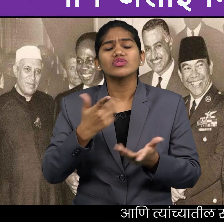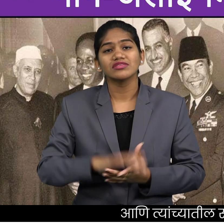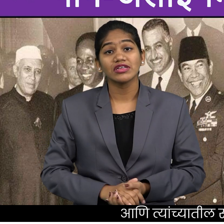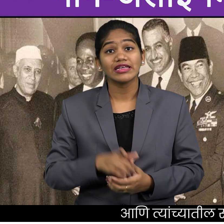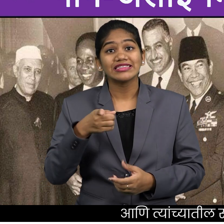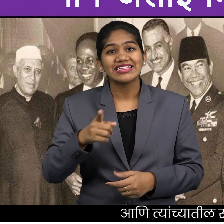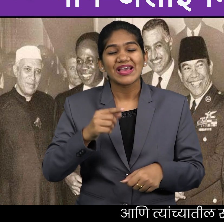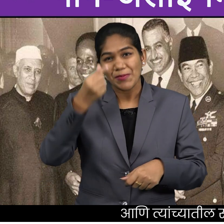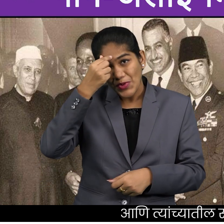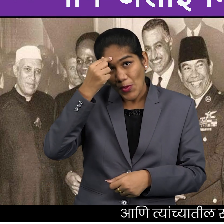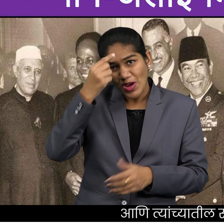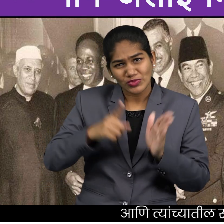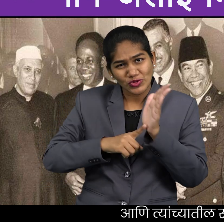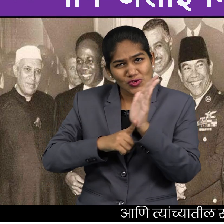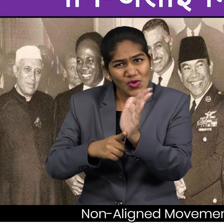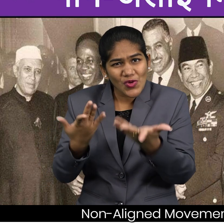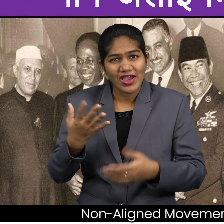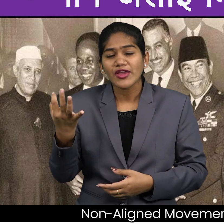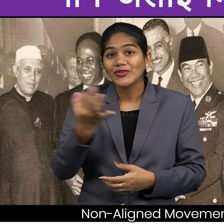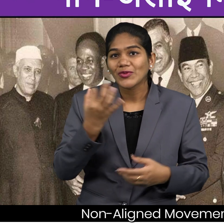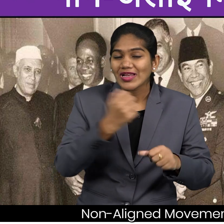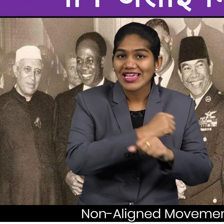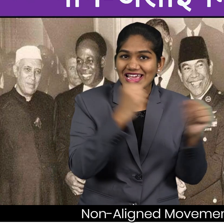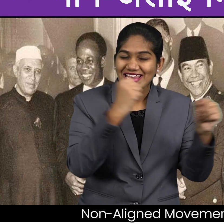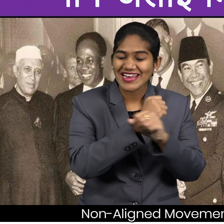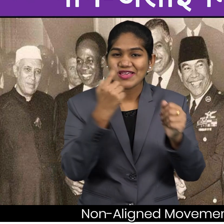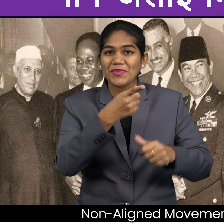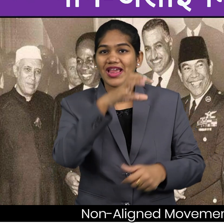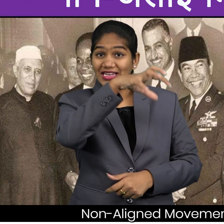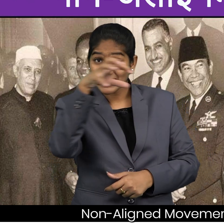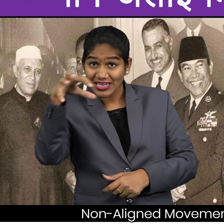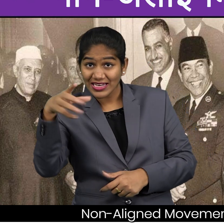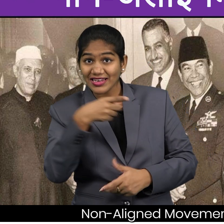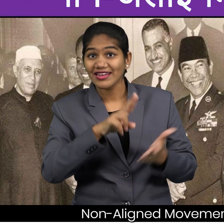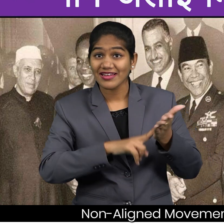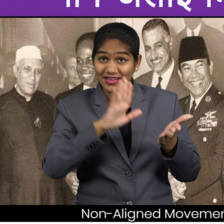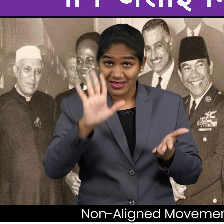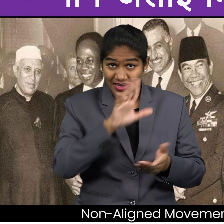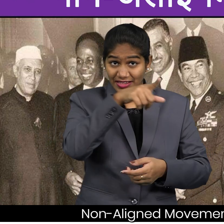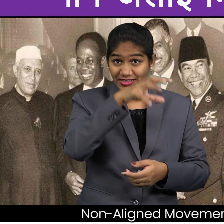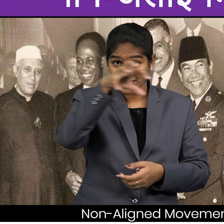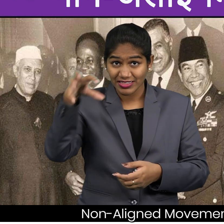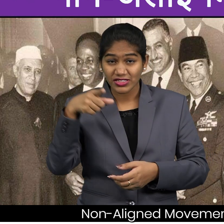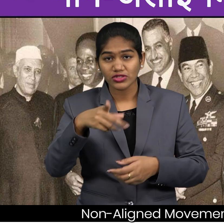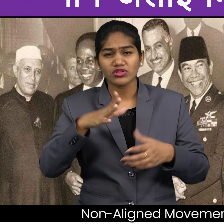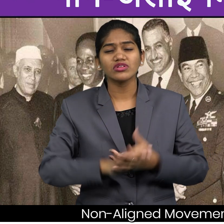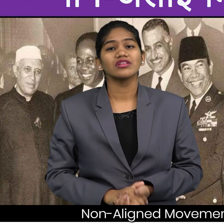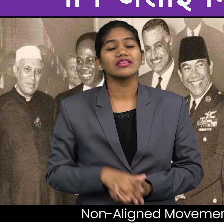त्यांच्यातील सहकार्याला चालना देण्यासाठी नॉन अलाइन्ड मूव्हमेंट NAMची स्थापना करण्यात आली.